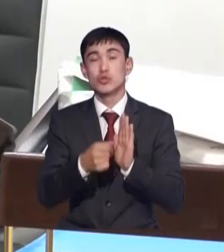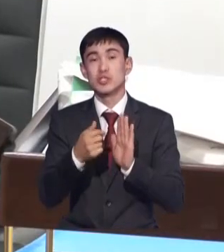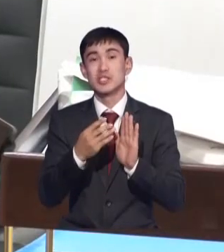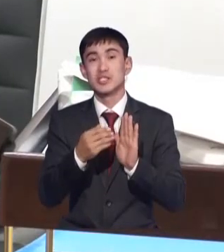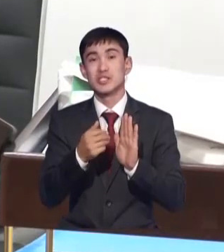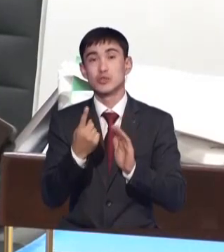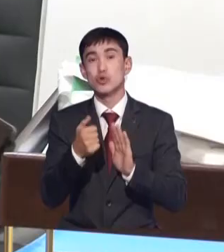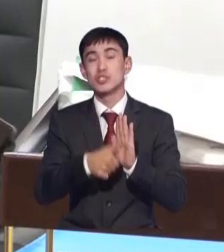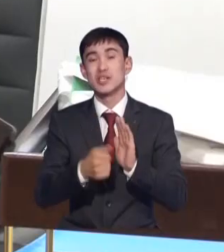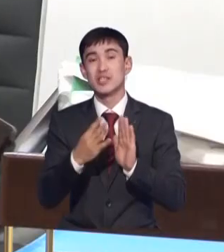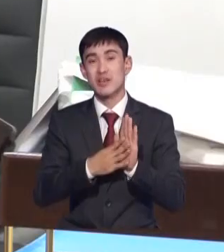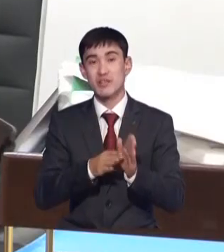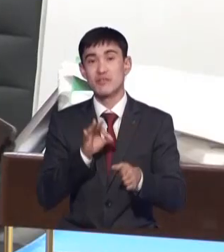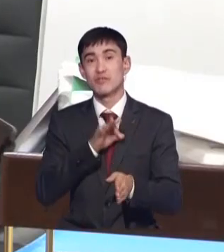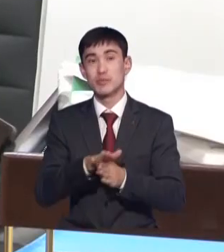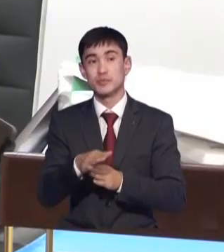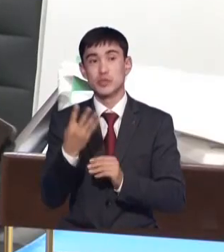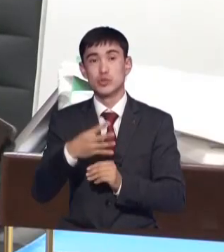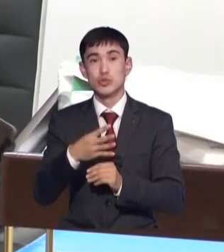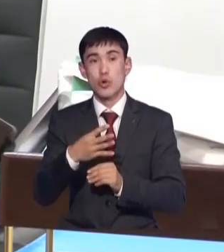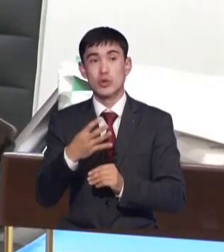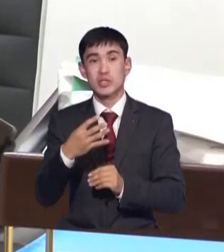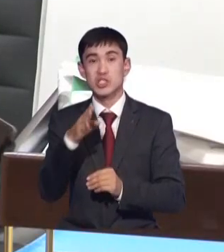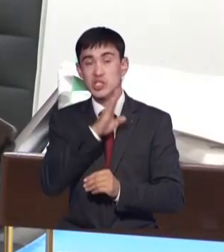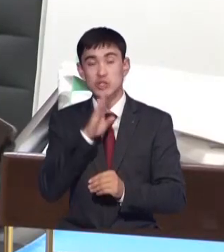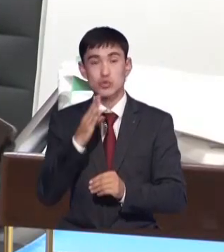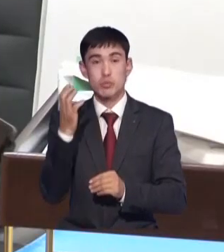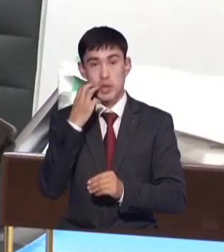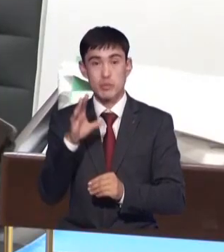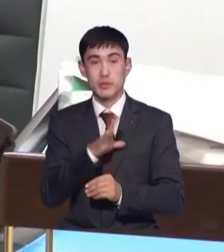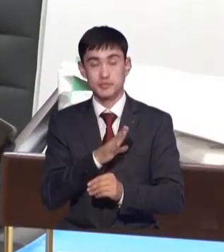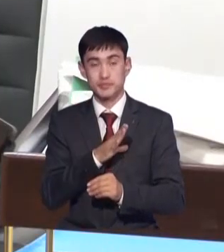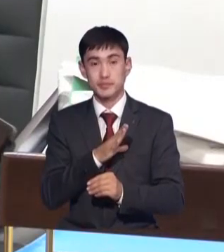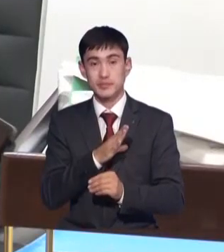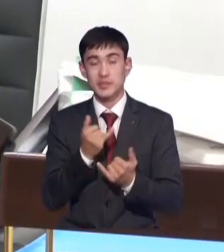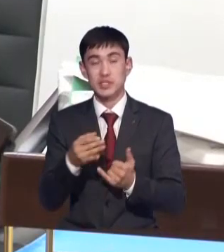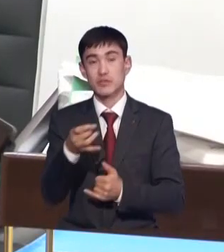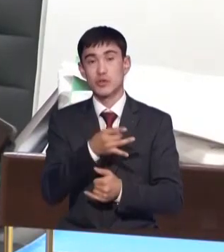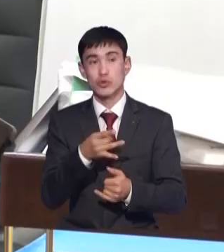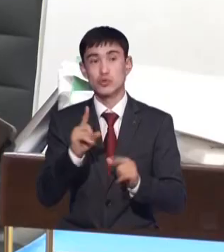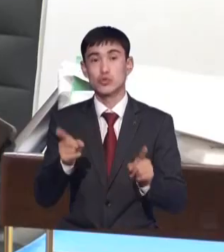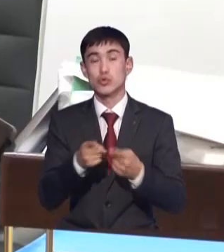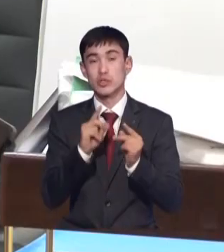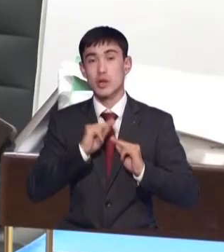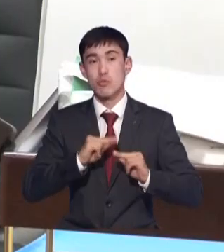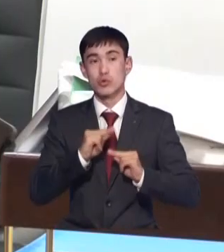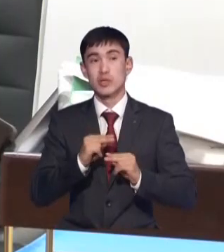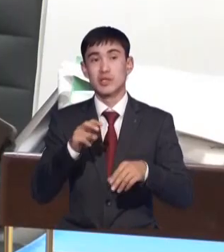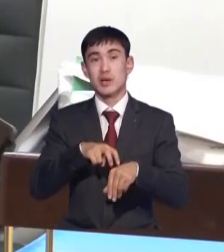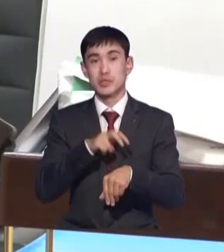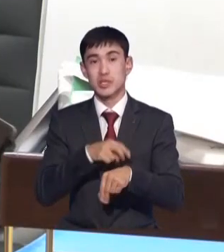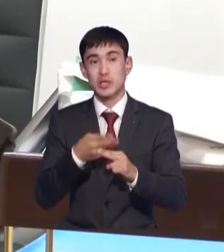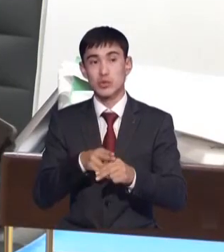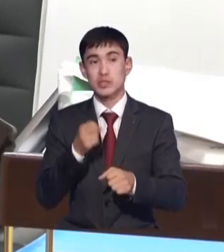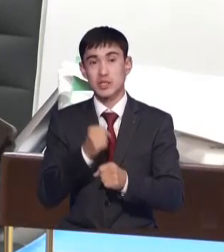169. У 40 женщин наступила долгожданная беременность. Сейчас в регионе создана и работает комиссия,